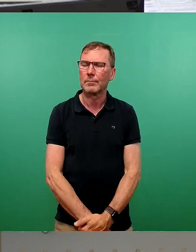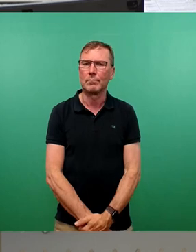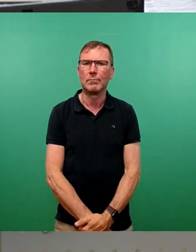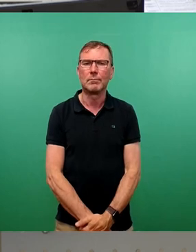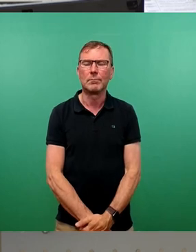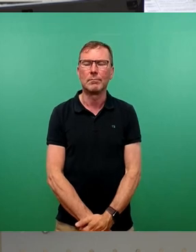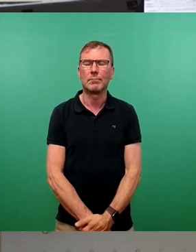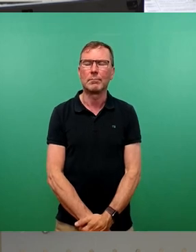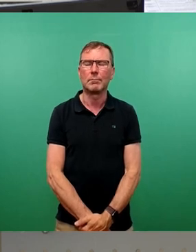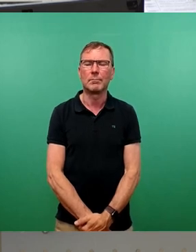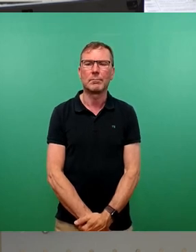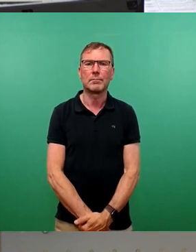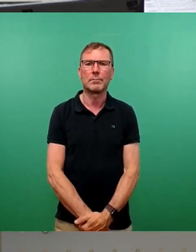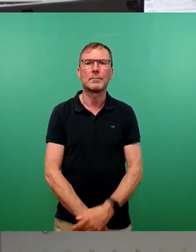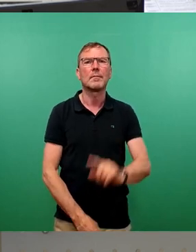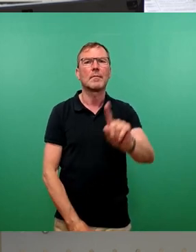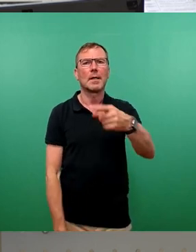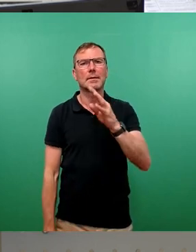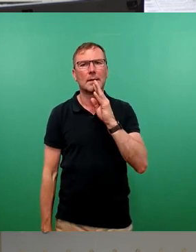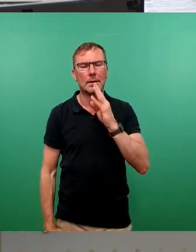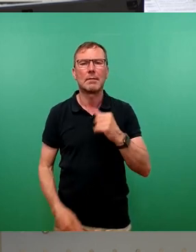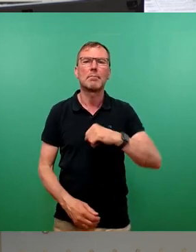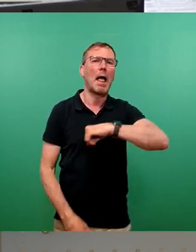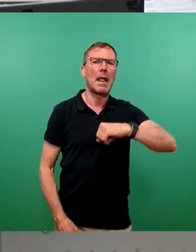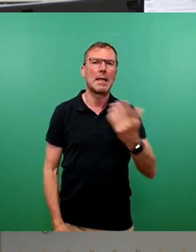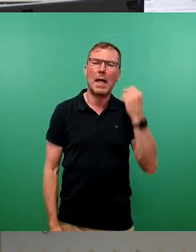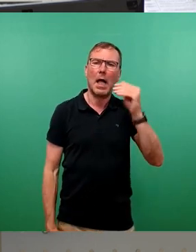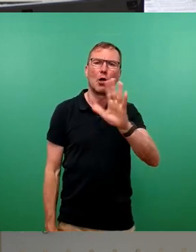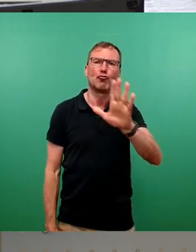Als nächster Redner für Fraktion Die Linke, Herr Schäuble.